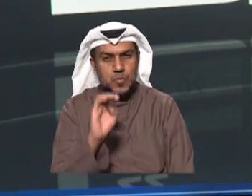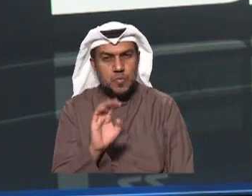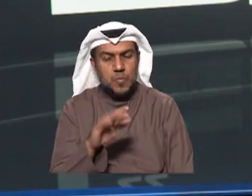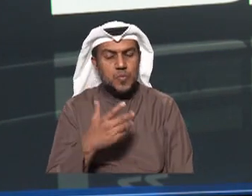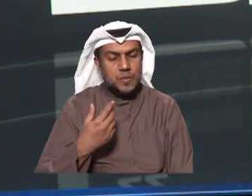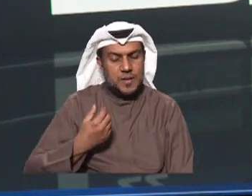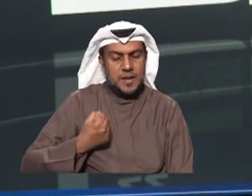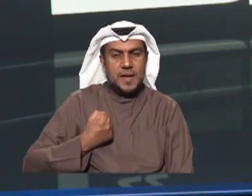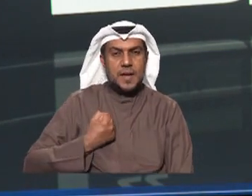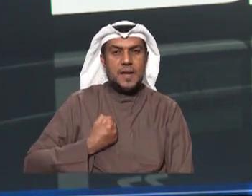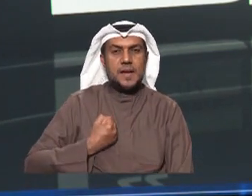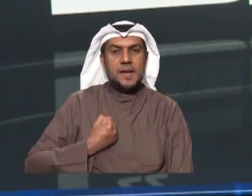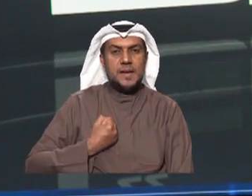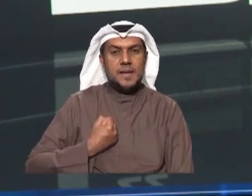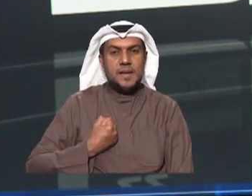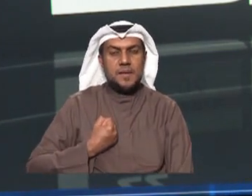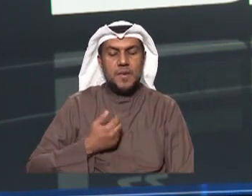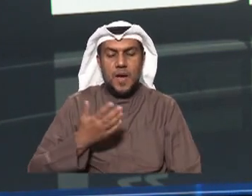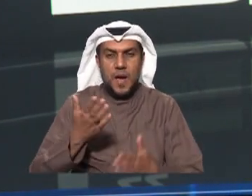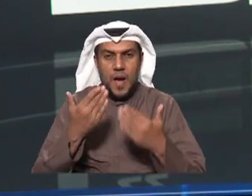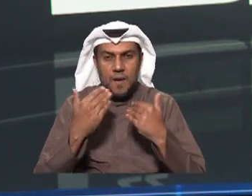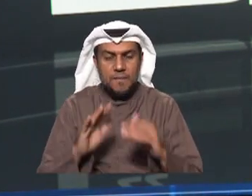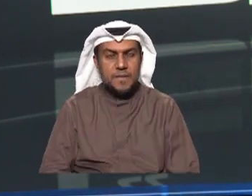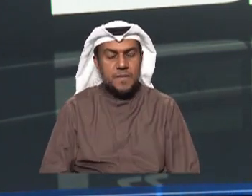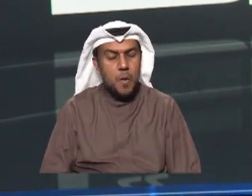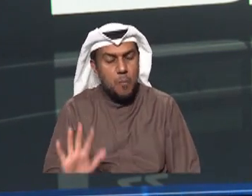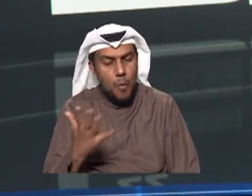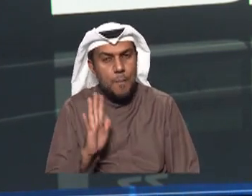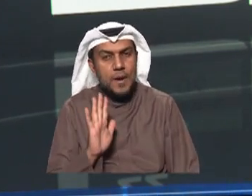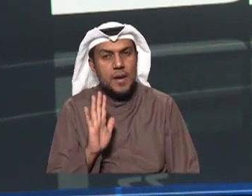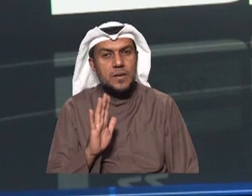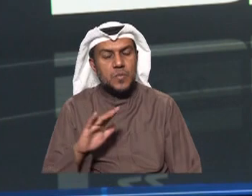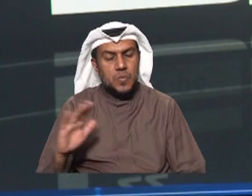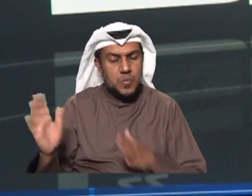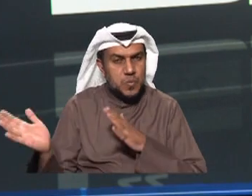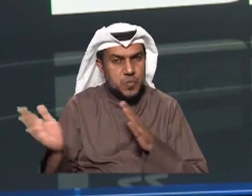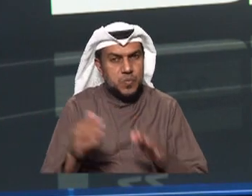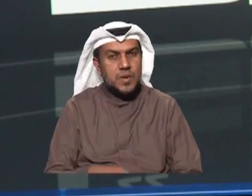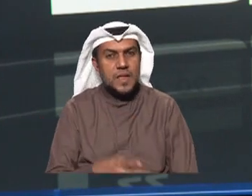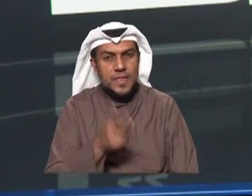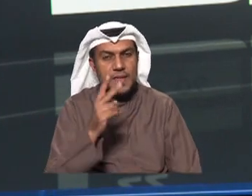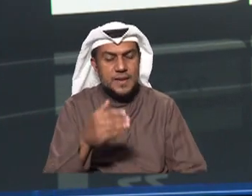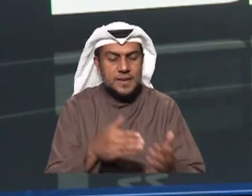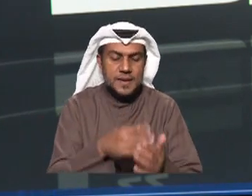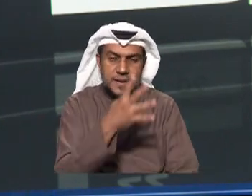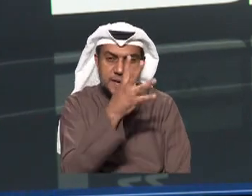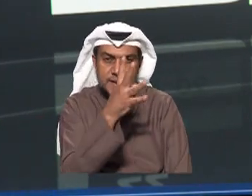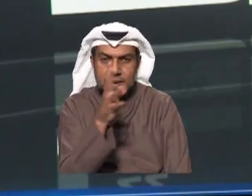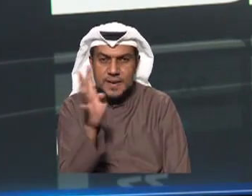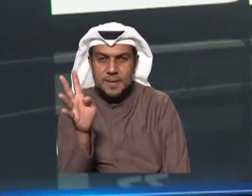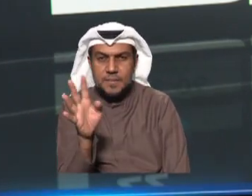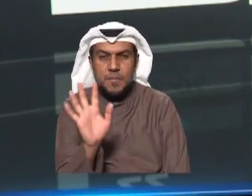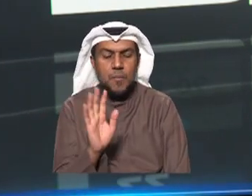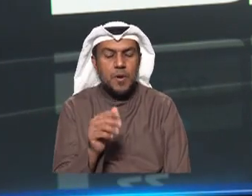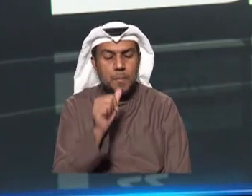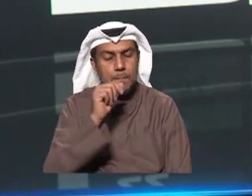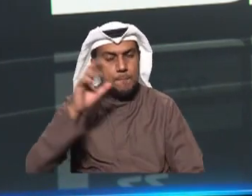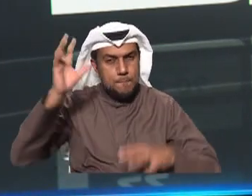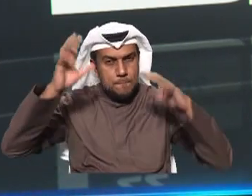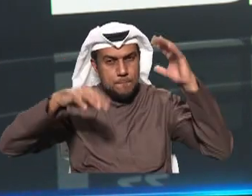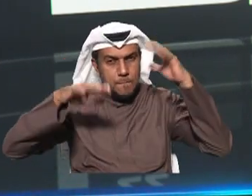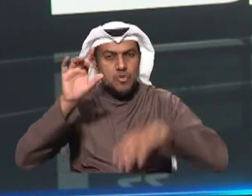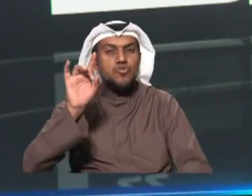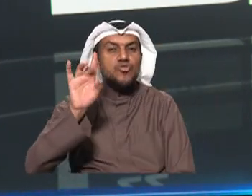الأربعاء خفيف إلى معتدل السرعة، لكن قد ينشط من حين إلى آخر 12 إلى 42 كيلومتر في الساعة، وفرص الأمطار بإذن